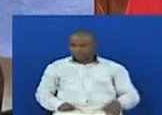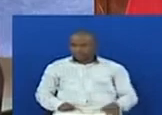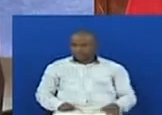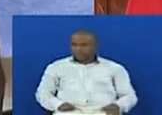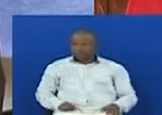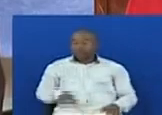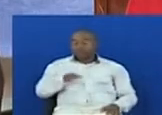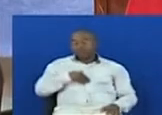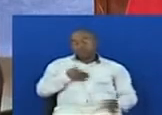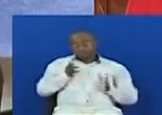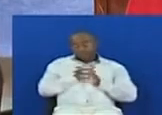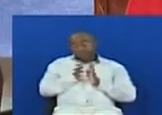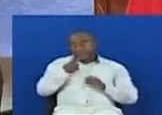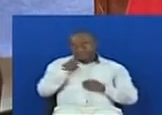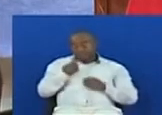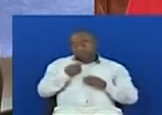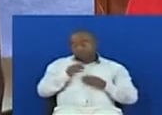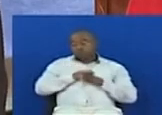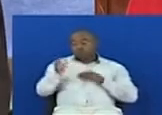kwako.